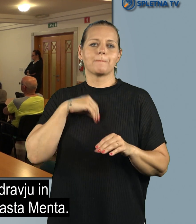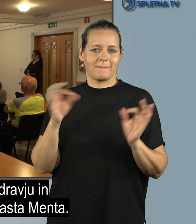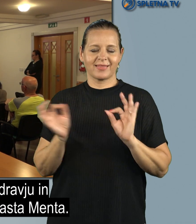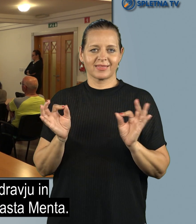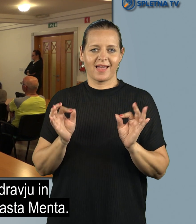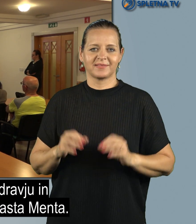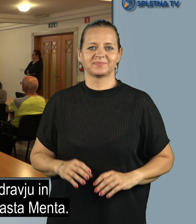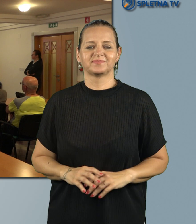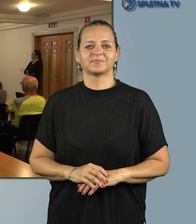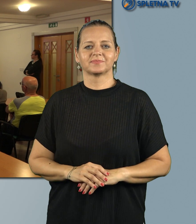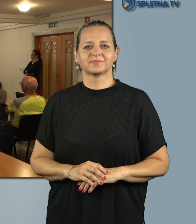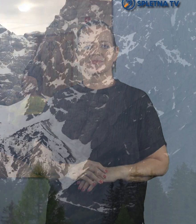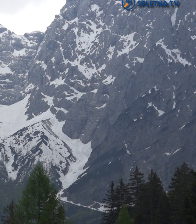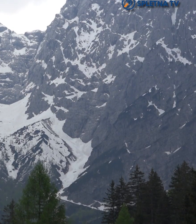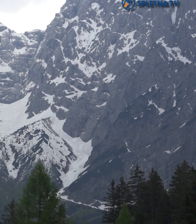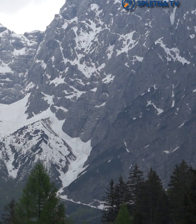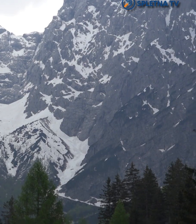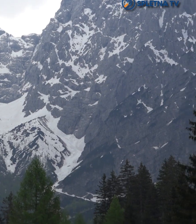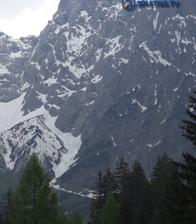podcasta Menta.